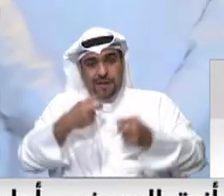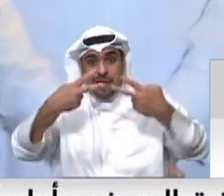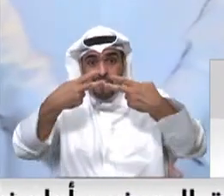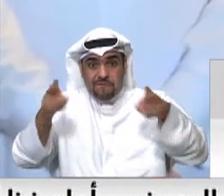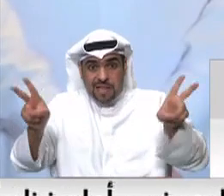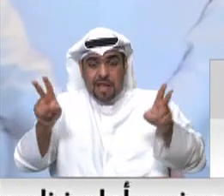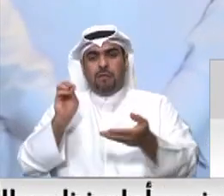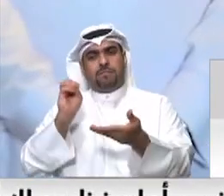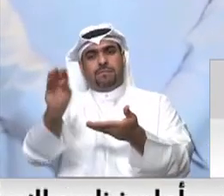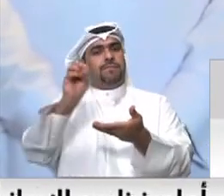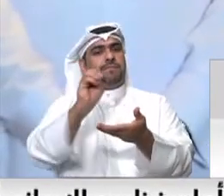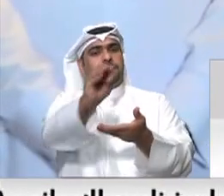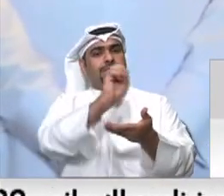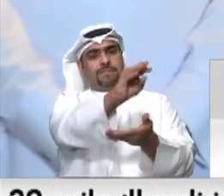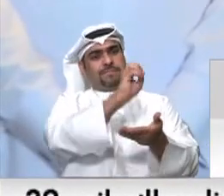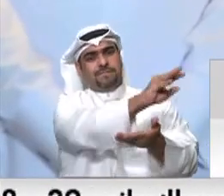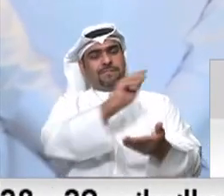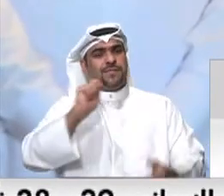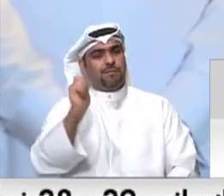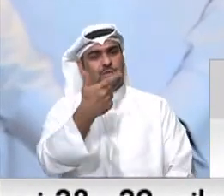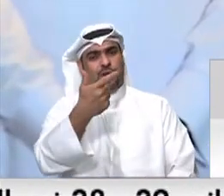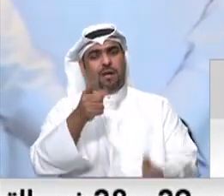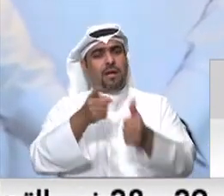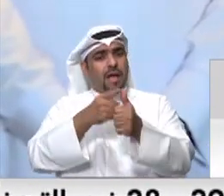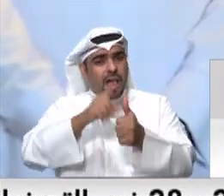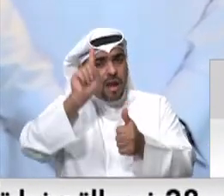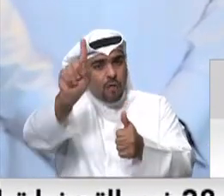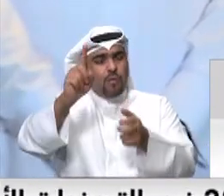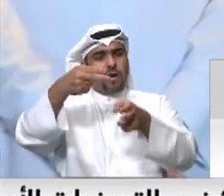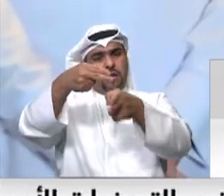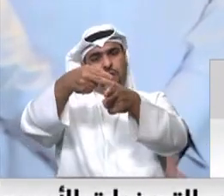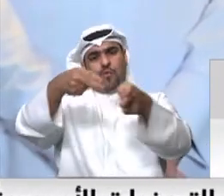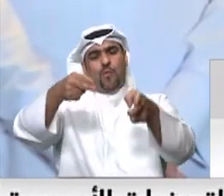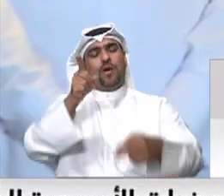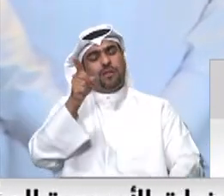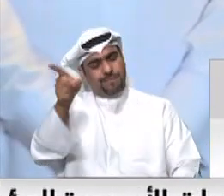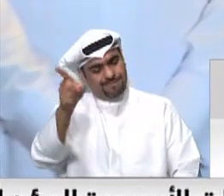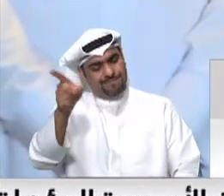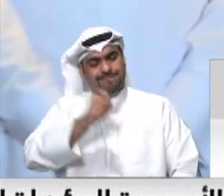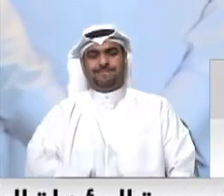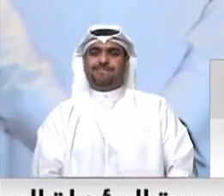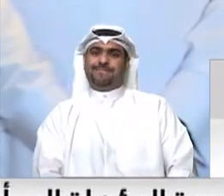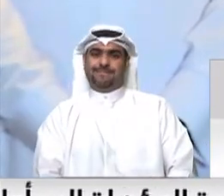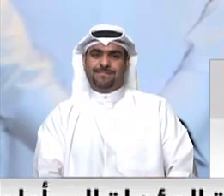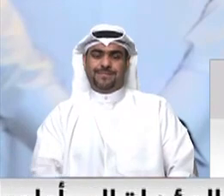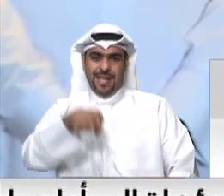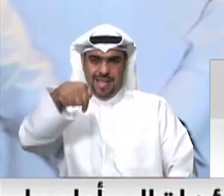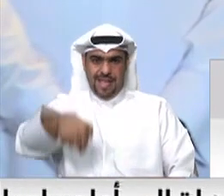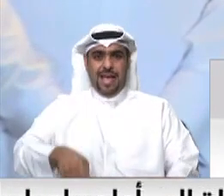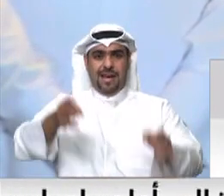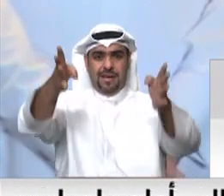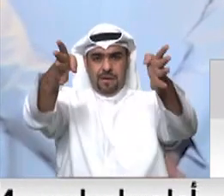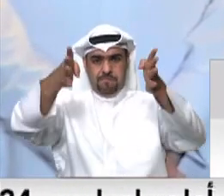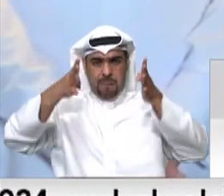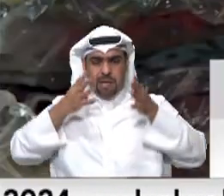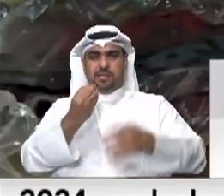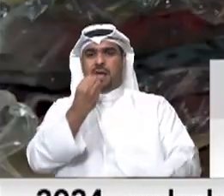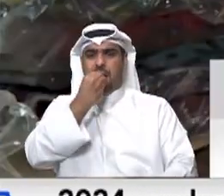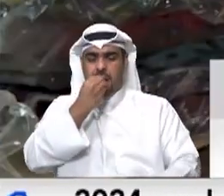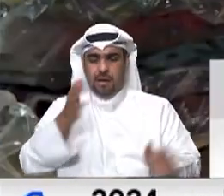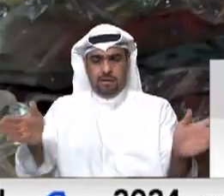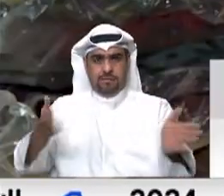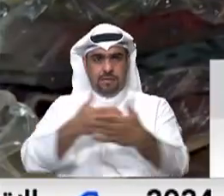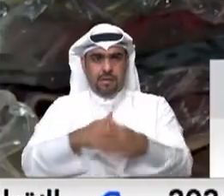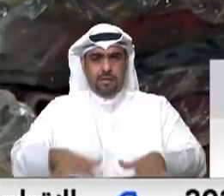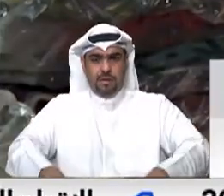الغذائية والمستلزمات والمستهلكات الطبية اللي جاهزة حين فتح المعبر إلى الدخول إلى الهلال الأحمر الفلسطيني.